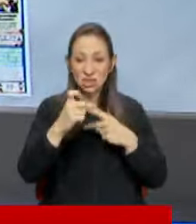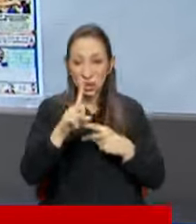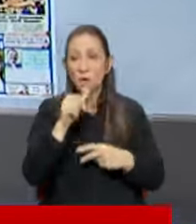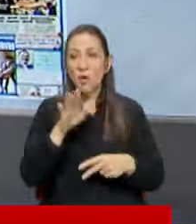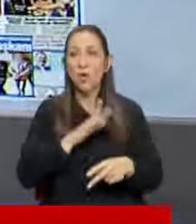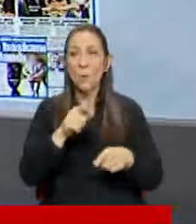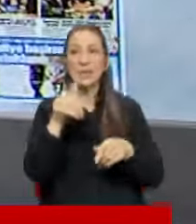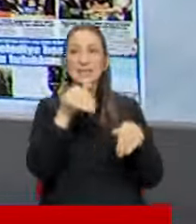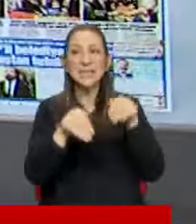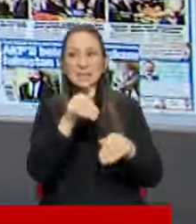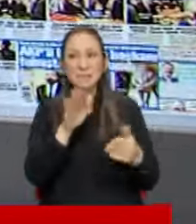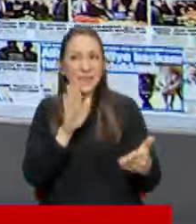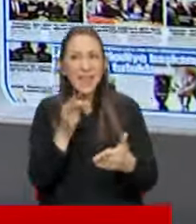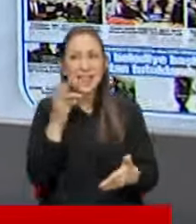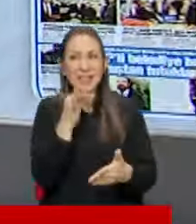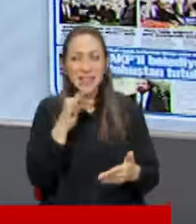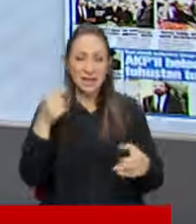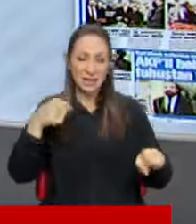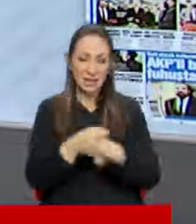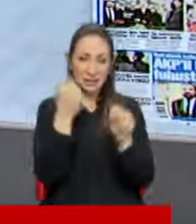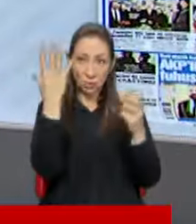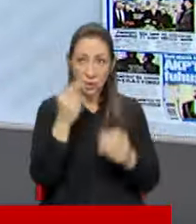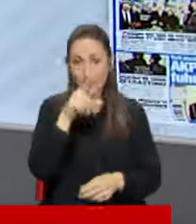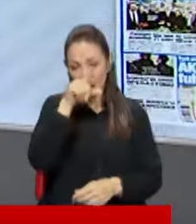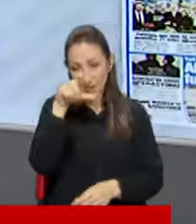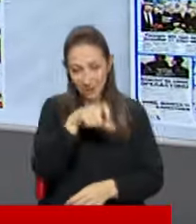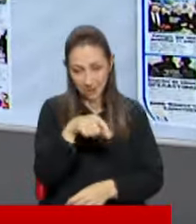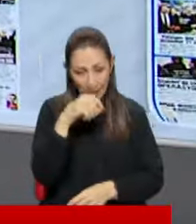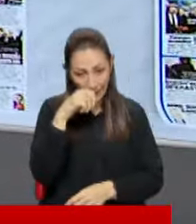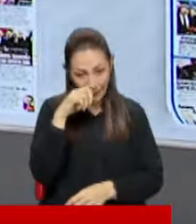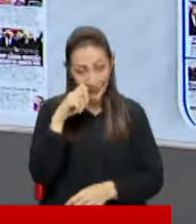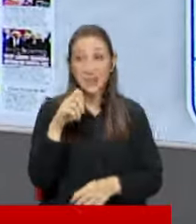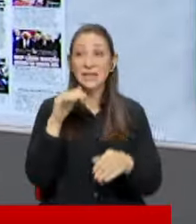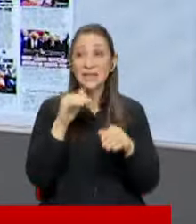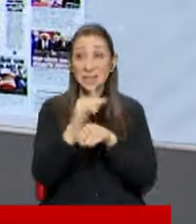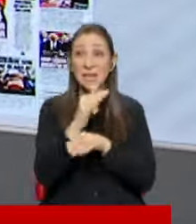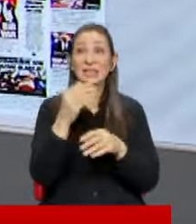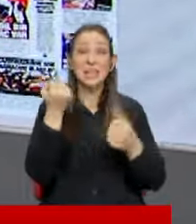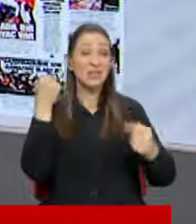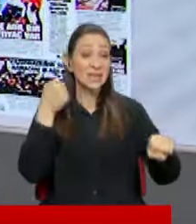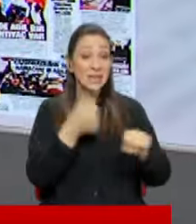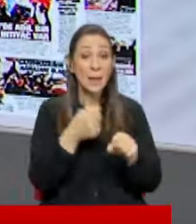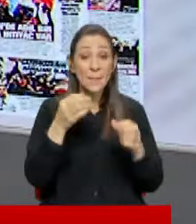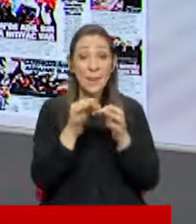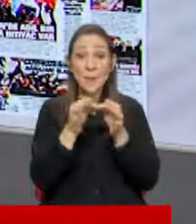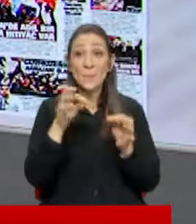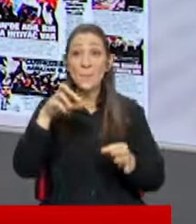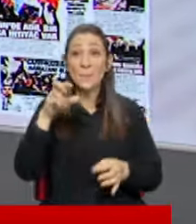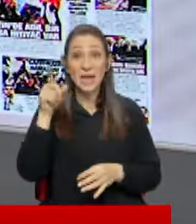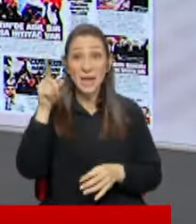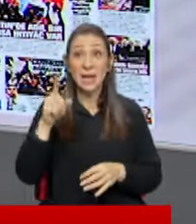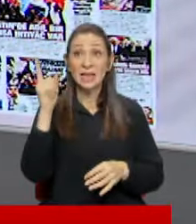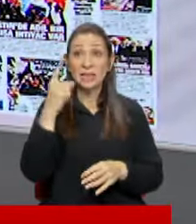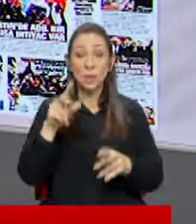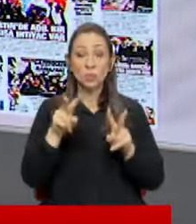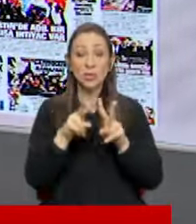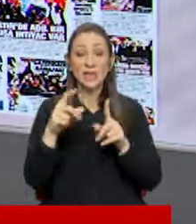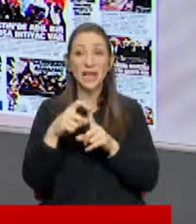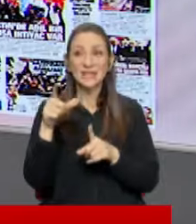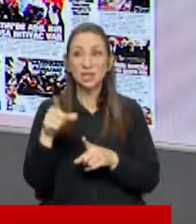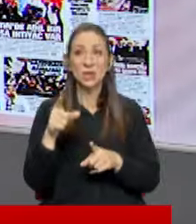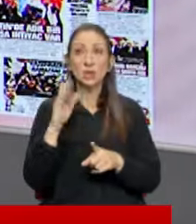böyle bir seçim arifesinde yine bir Mart ayında ve yaşanan trafik kazası Büyük Birlik Partisi'nin lideri Mustafa